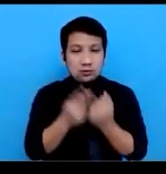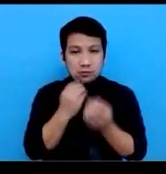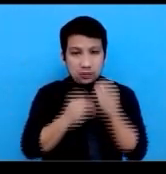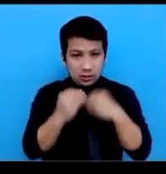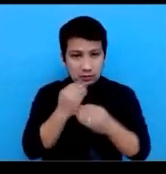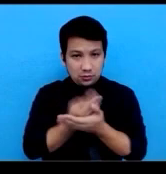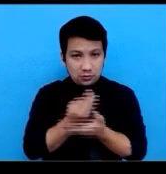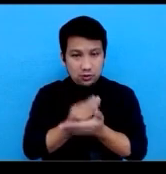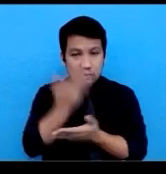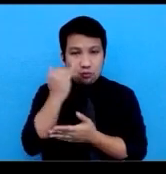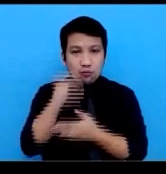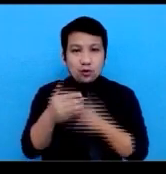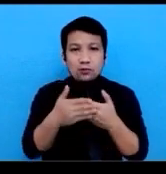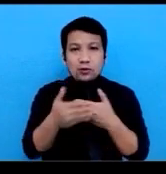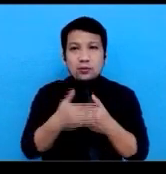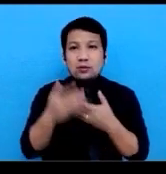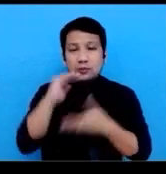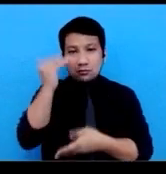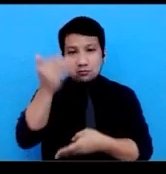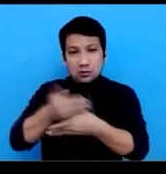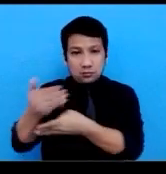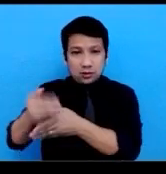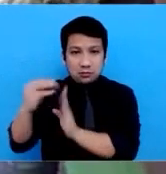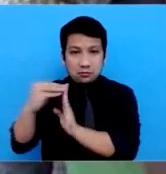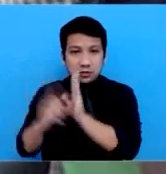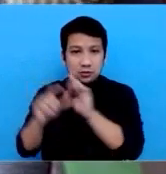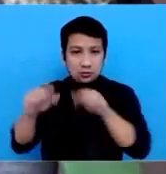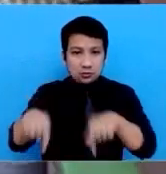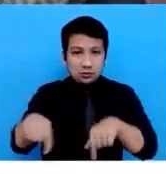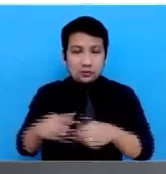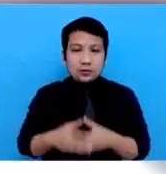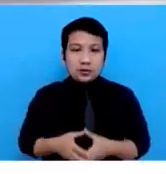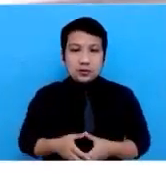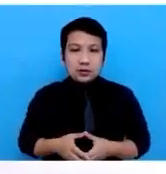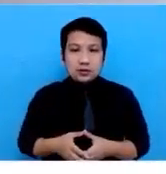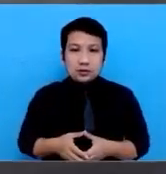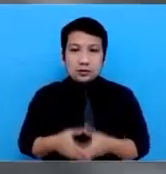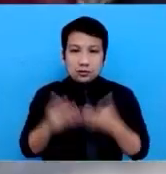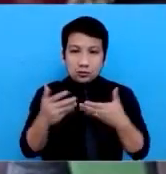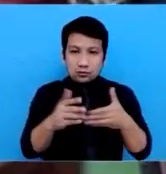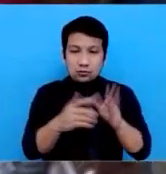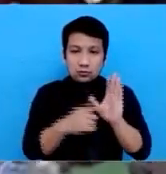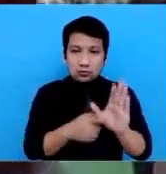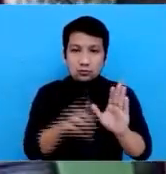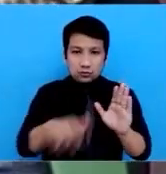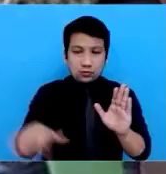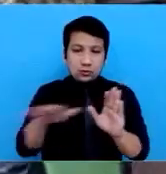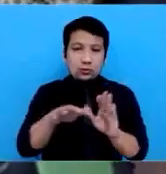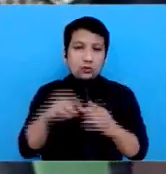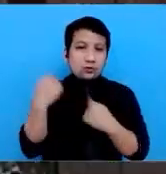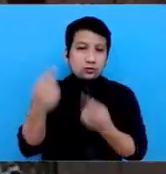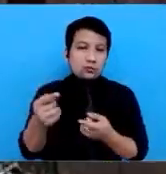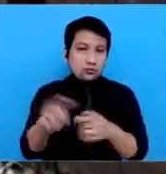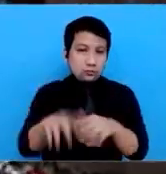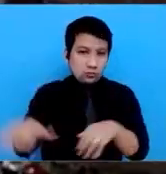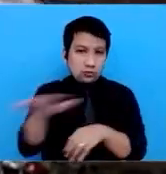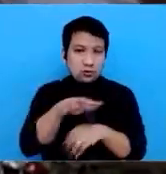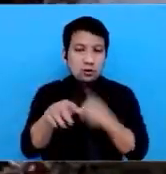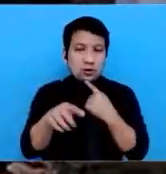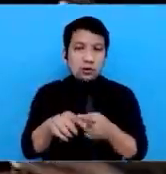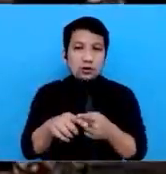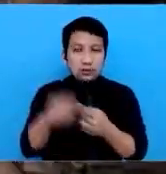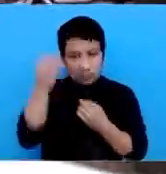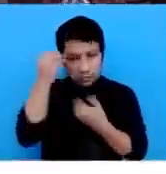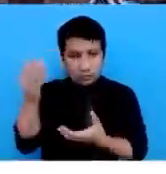entire Philippines. Giit ng Malacanang, hindi ito totoo. Apilan ng pamahalaan sa publiko, huwag nang i-share ang